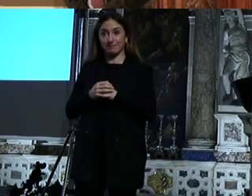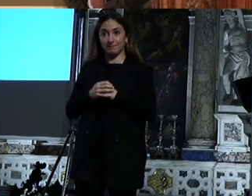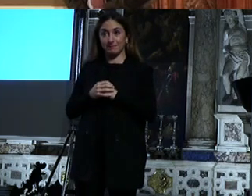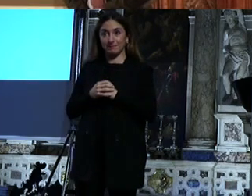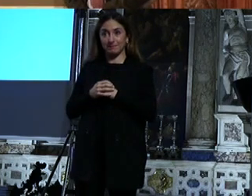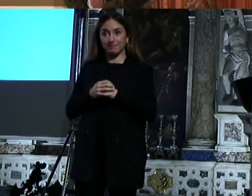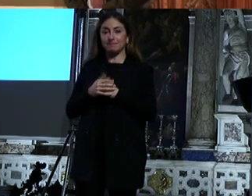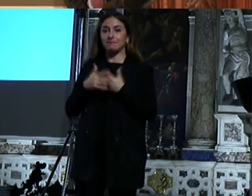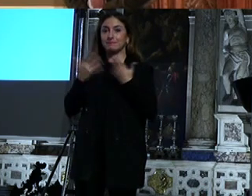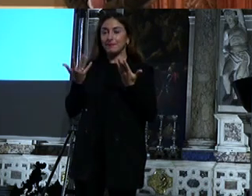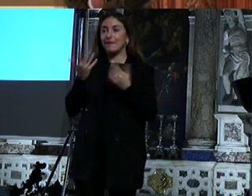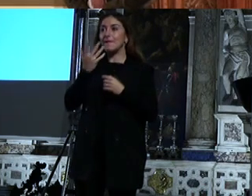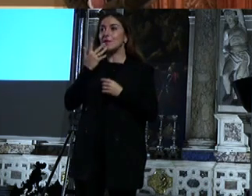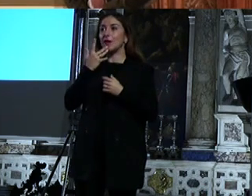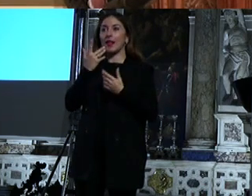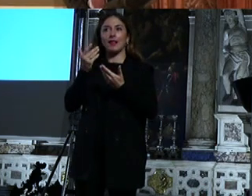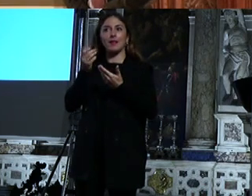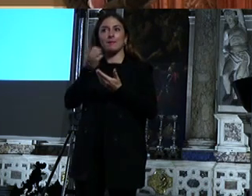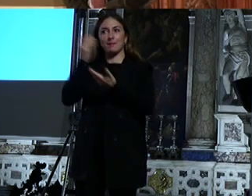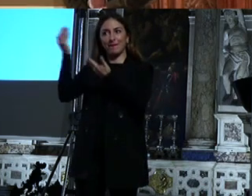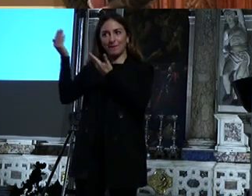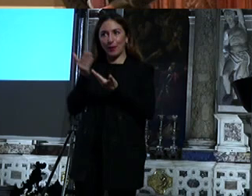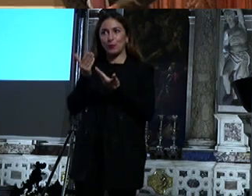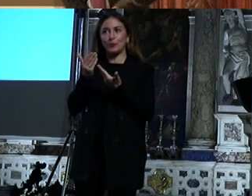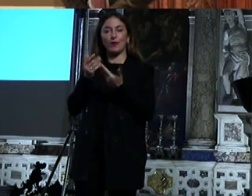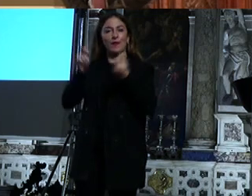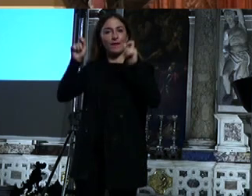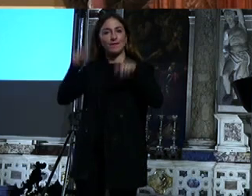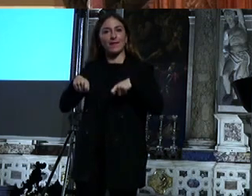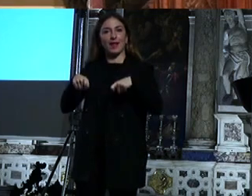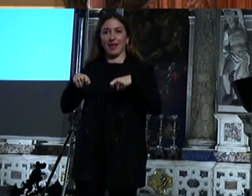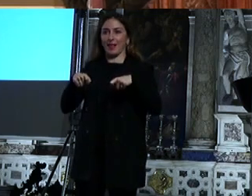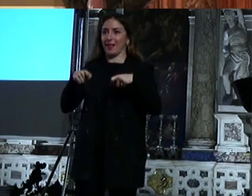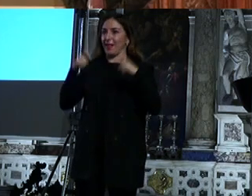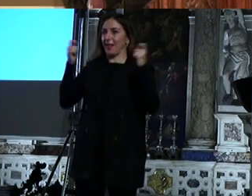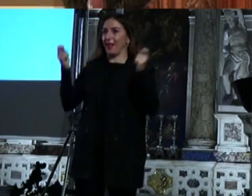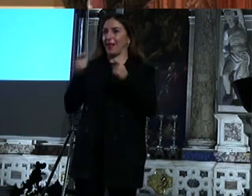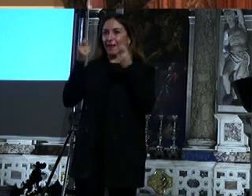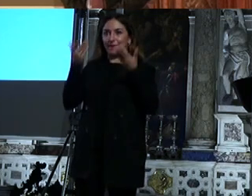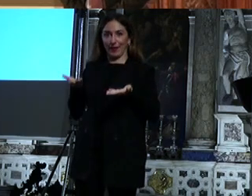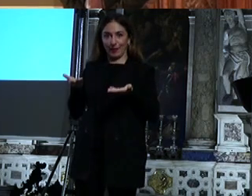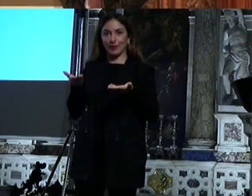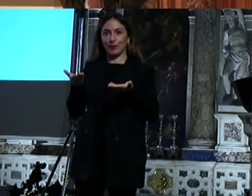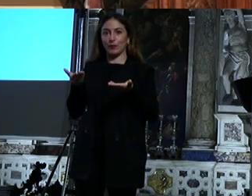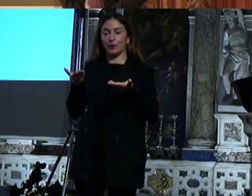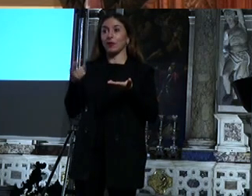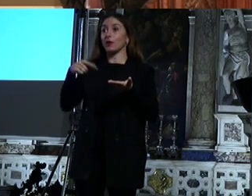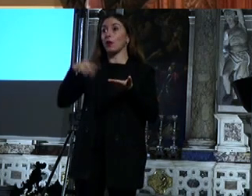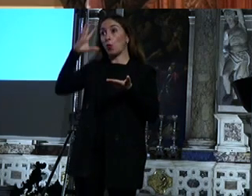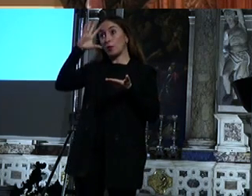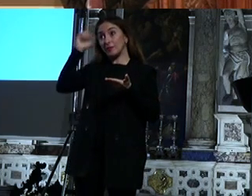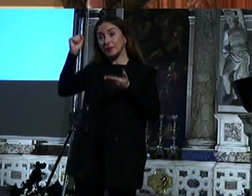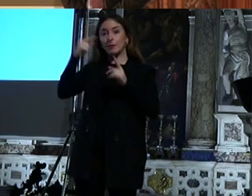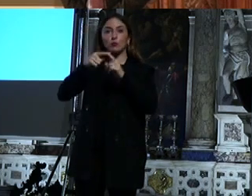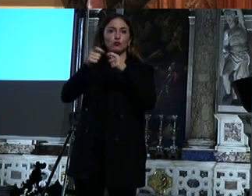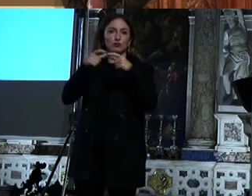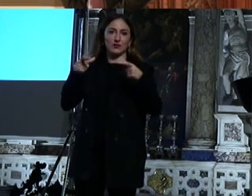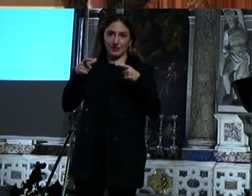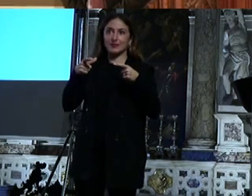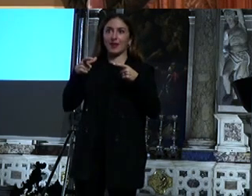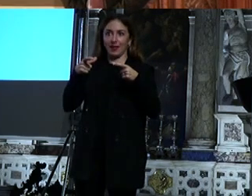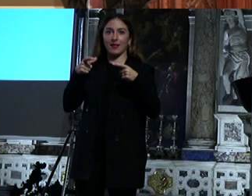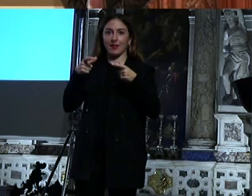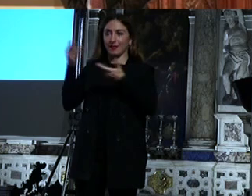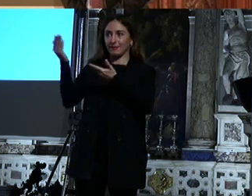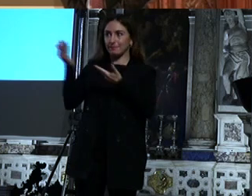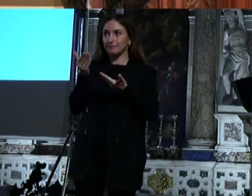darvi il benvenuto e inaugurare questo importante evento del nostro Ateneo, ma è un evento dell'Ateneo e di tutta la città. Vorrei iniziare quindi